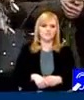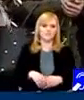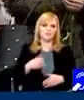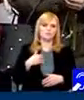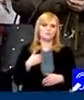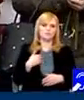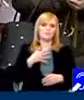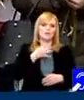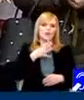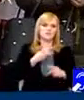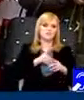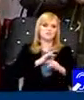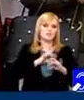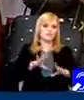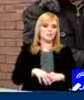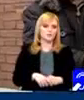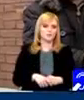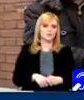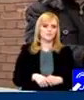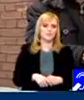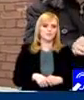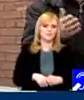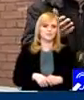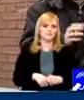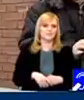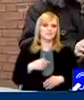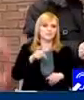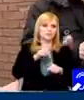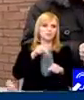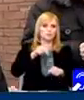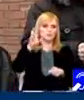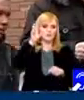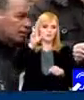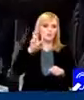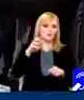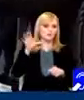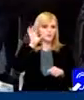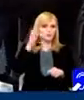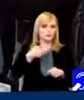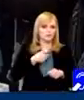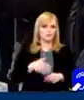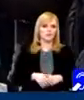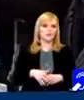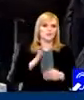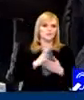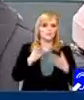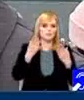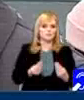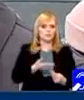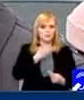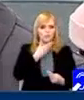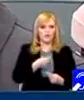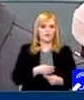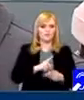sincer, această procesiune în special. Simt că Dumnezeu ne ascultă pe toți. E o zi foarte frumoasă și